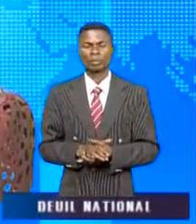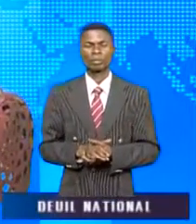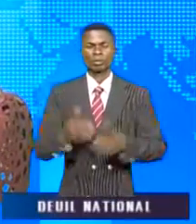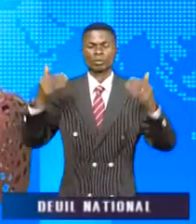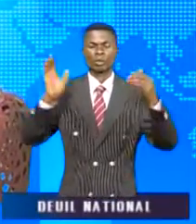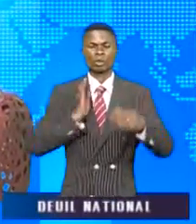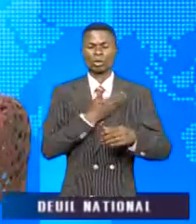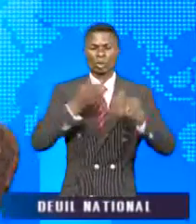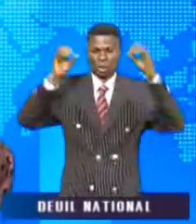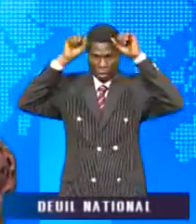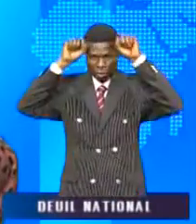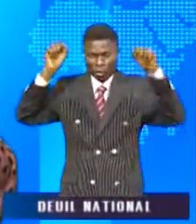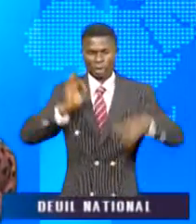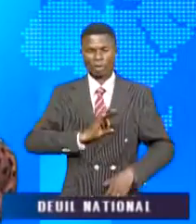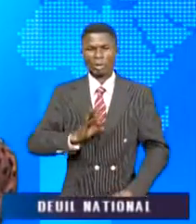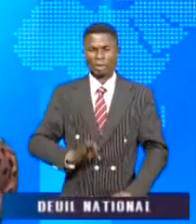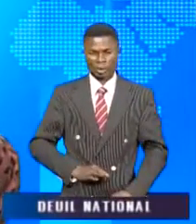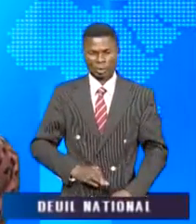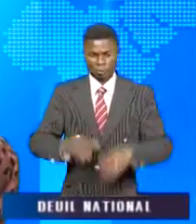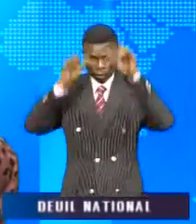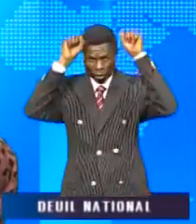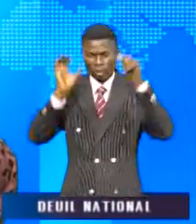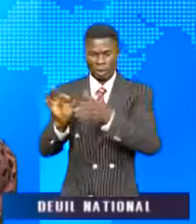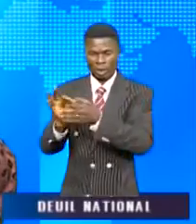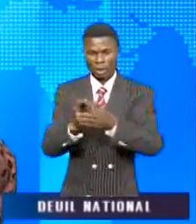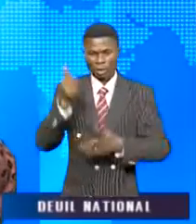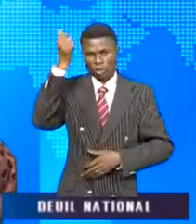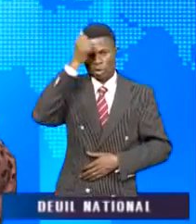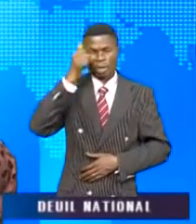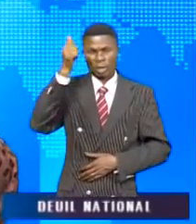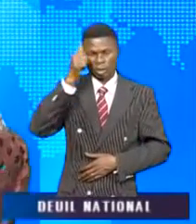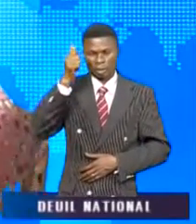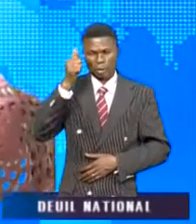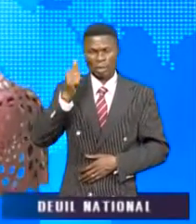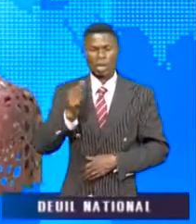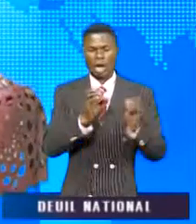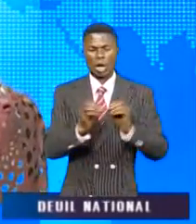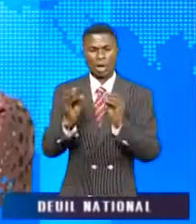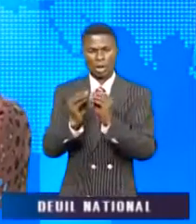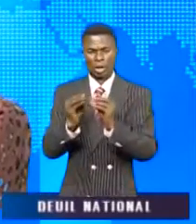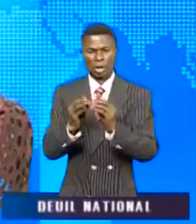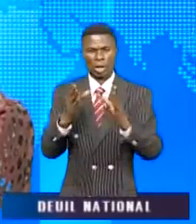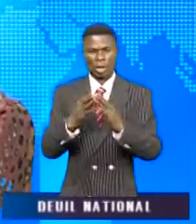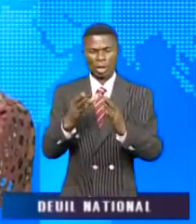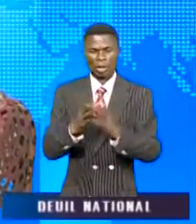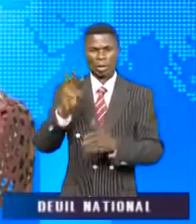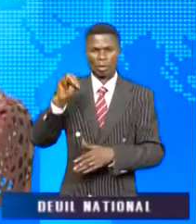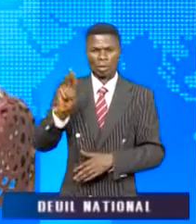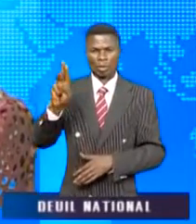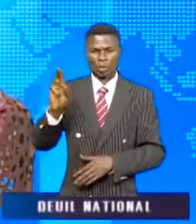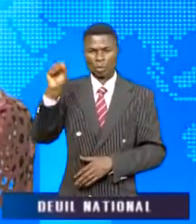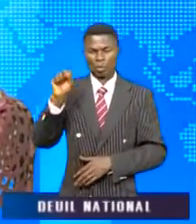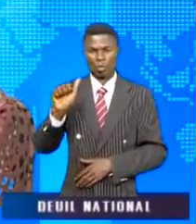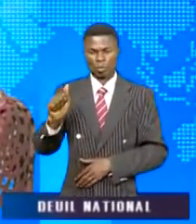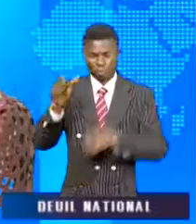de l'État, Félix-Antoine Tshisekedi Tshilombo, président en exercice de l'Union africaine, a eu une réunion avec Moussa Faki